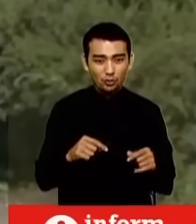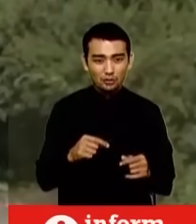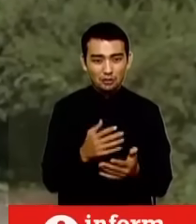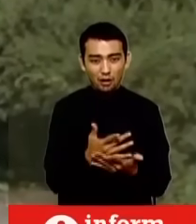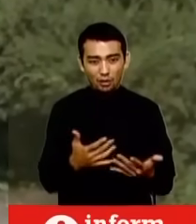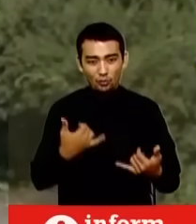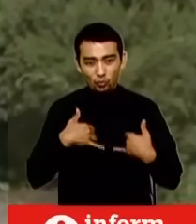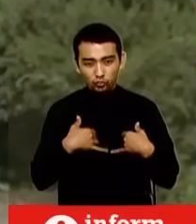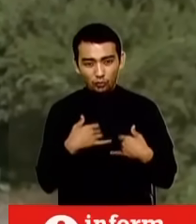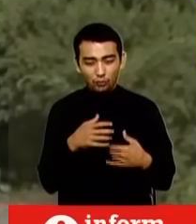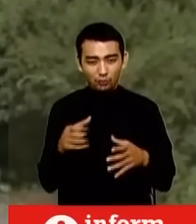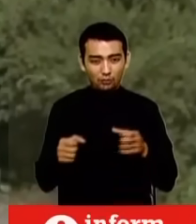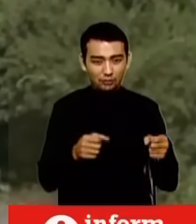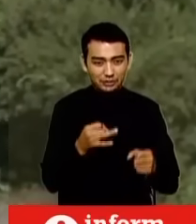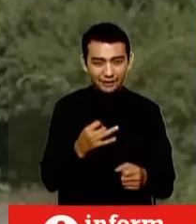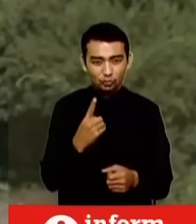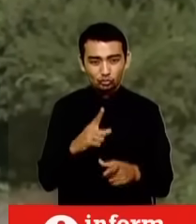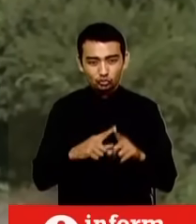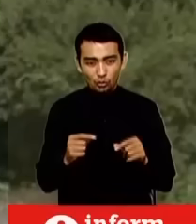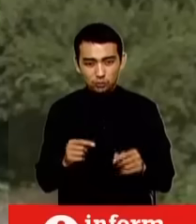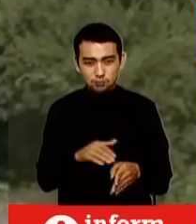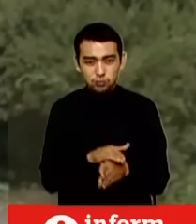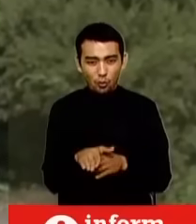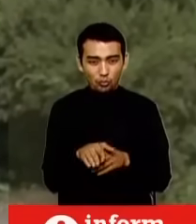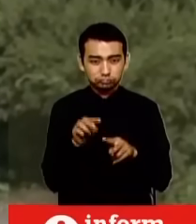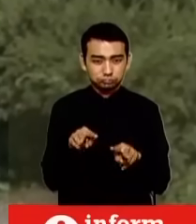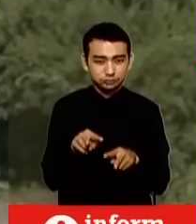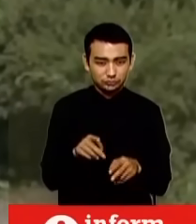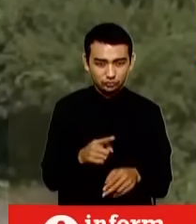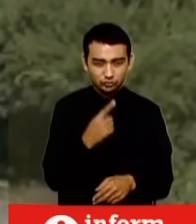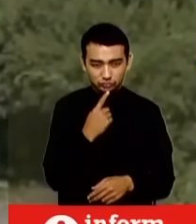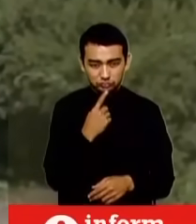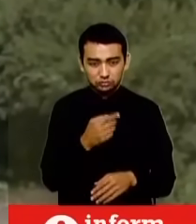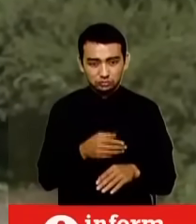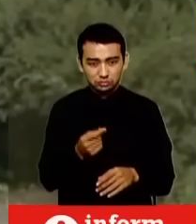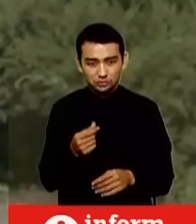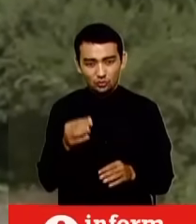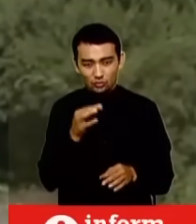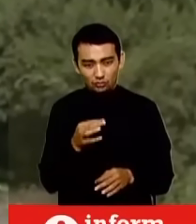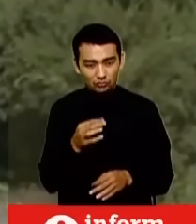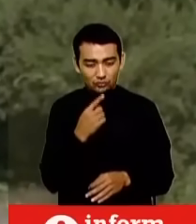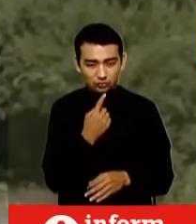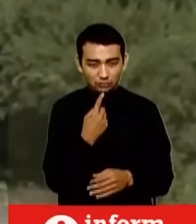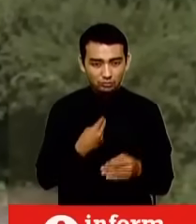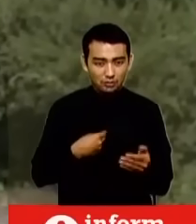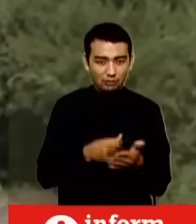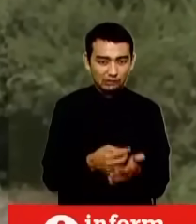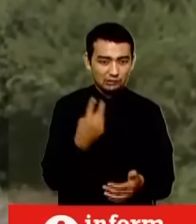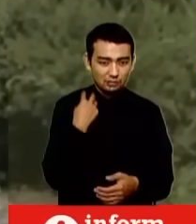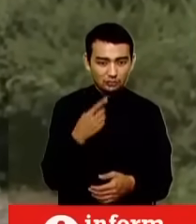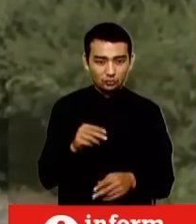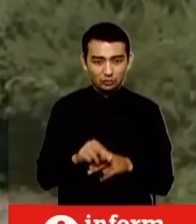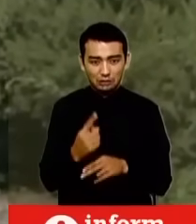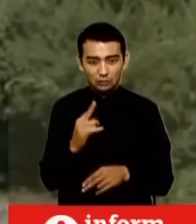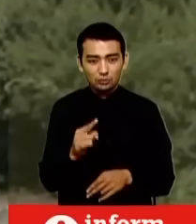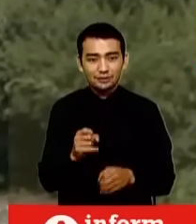бірнеше персоналды ұстап, бір мектепті толықтай ұстап тұру кішкене ол қиындық туғызып отыр, яғни қаржылық жағынан келгенде. Сондықтан